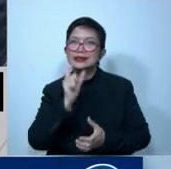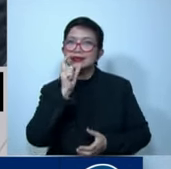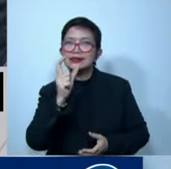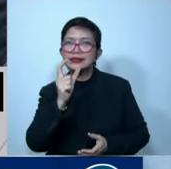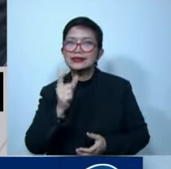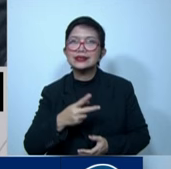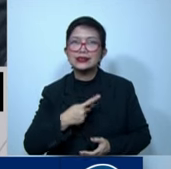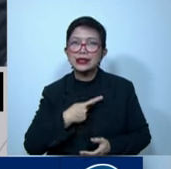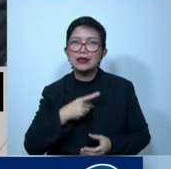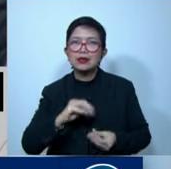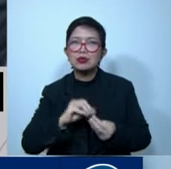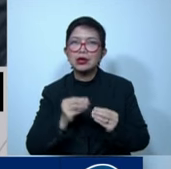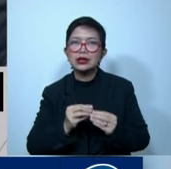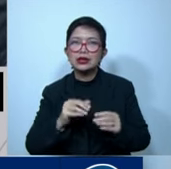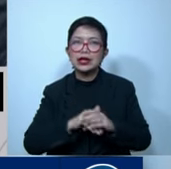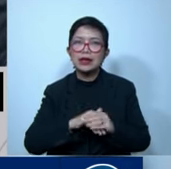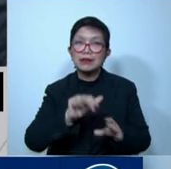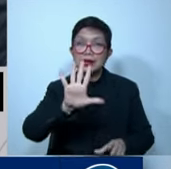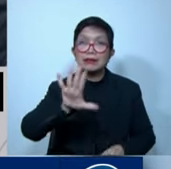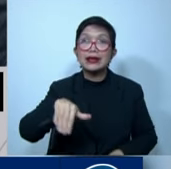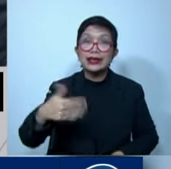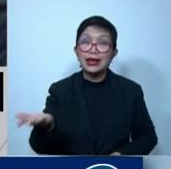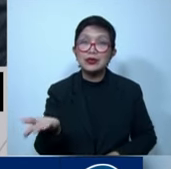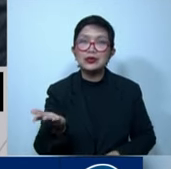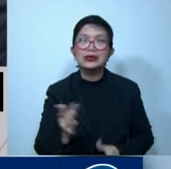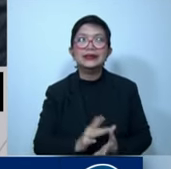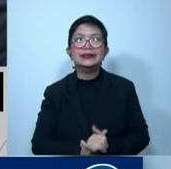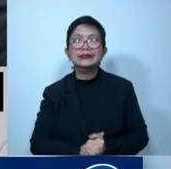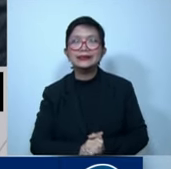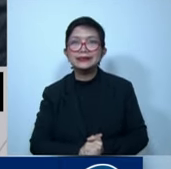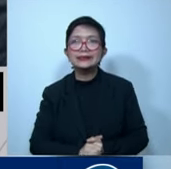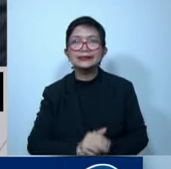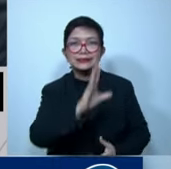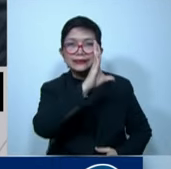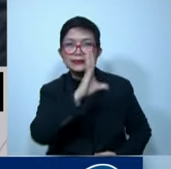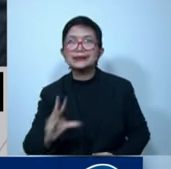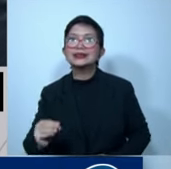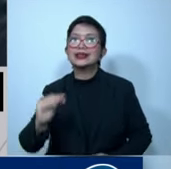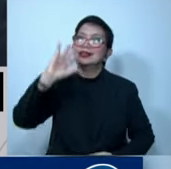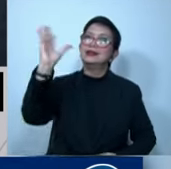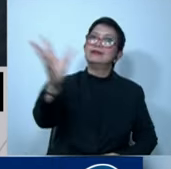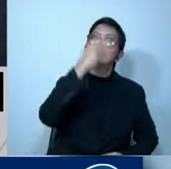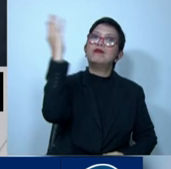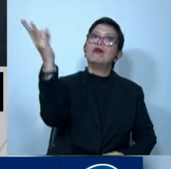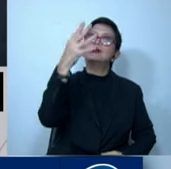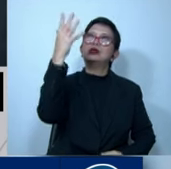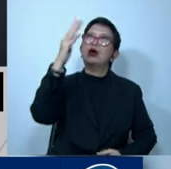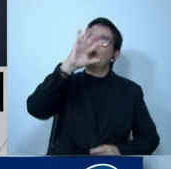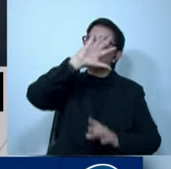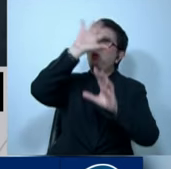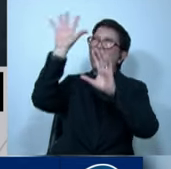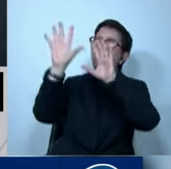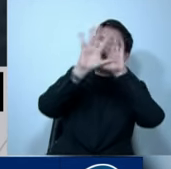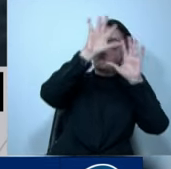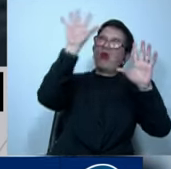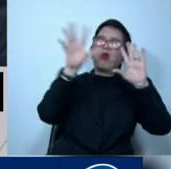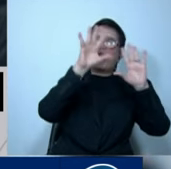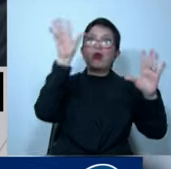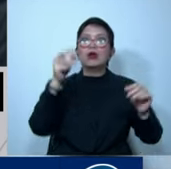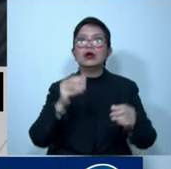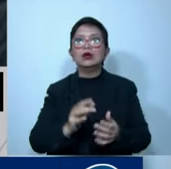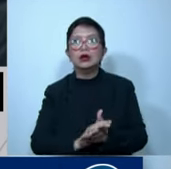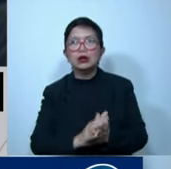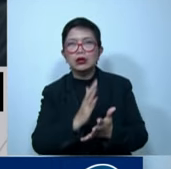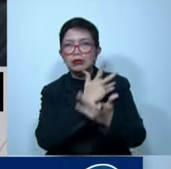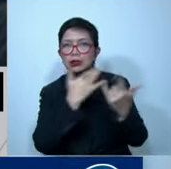real dalam 5 tahun mengurangi polusi, juga di mana rakyat Jakarta begitu banyak